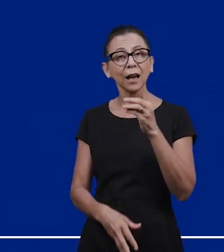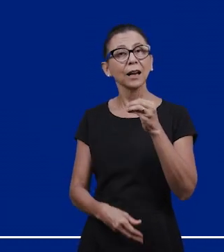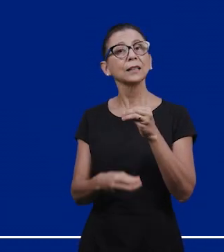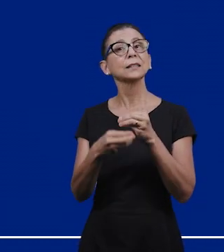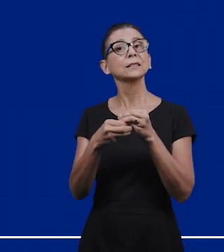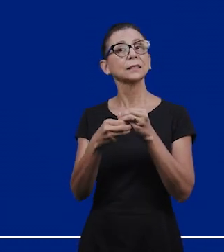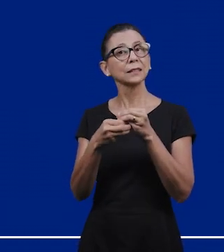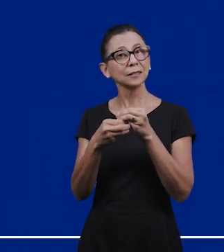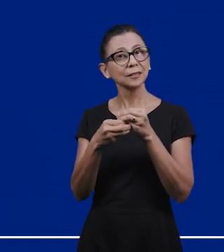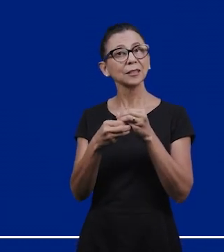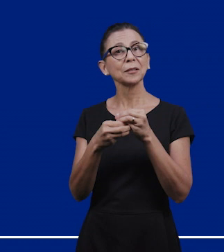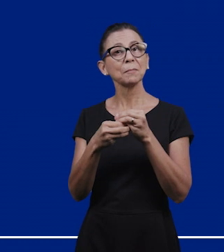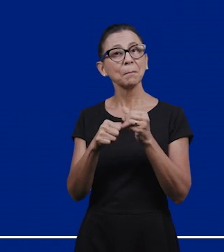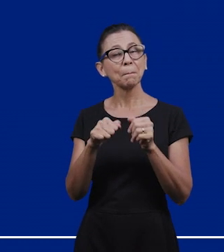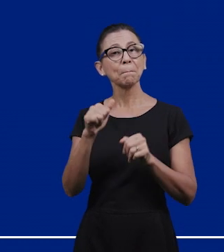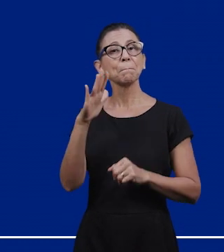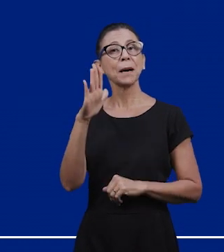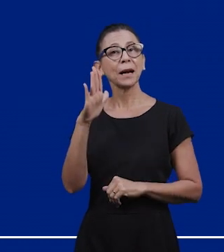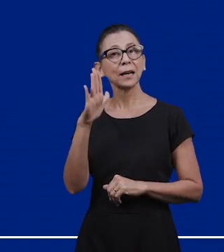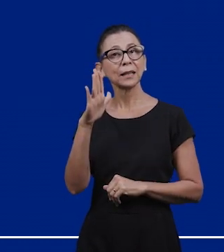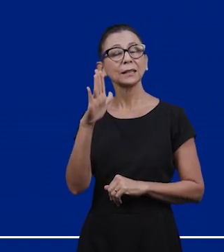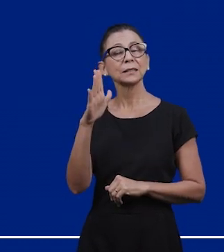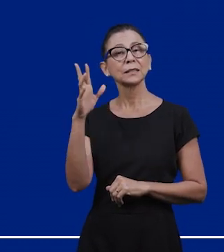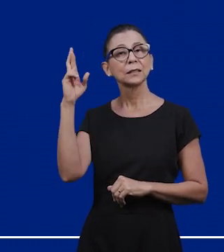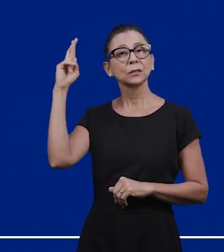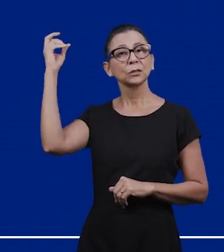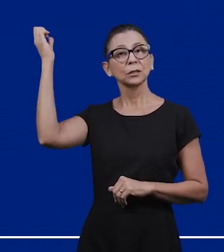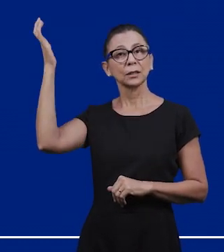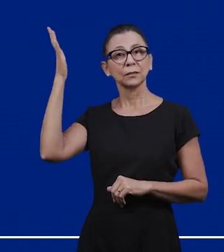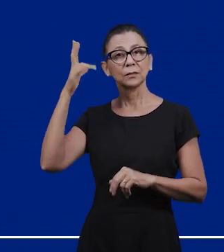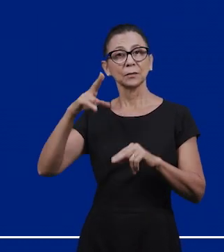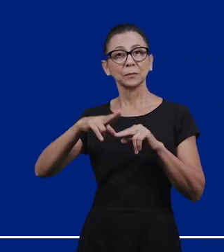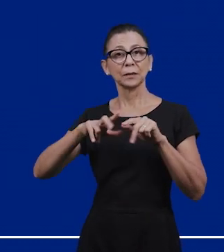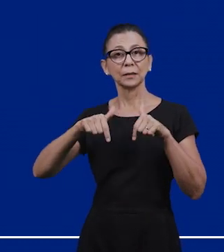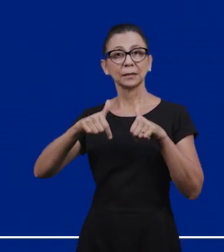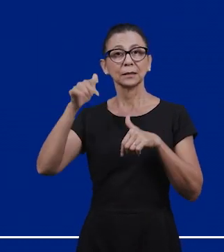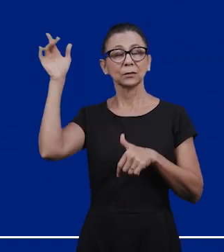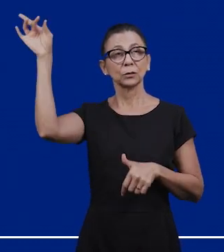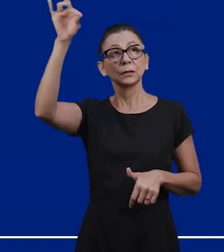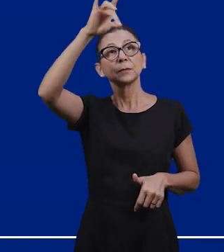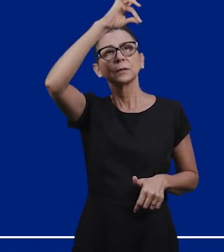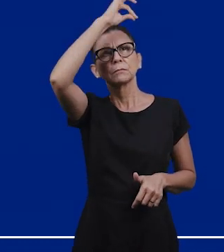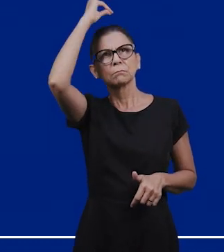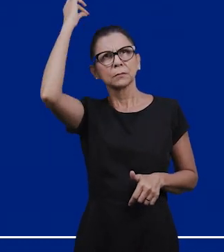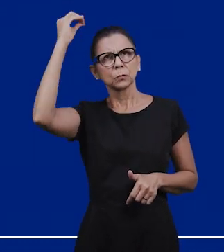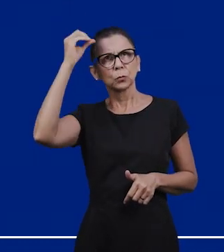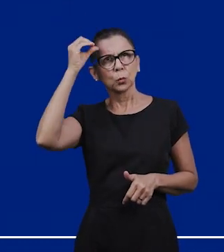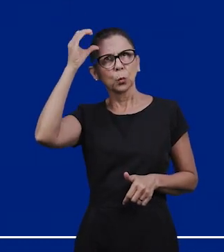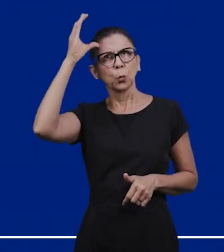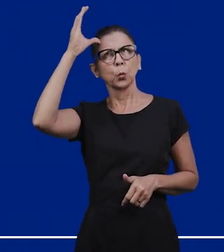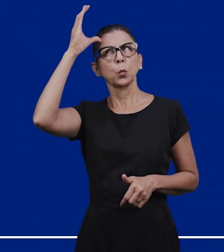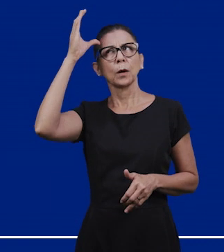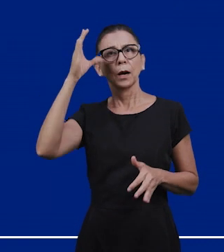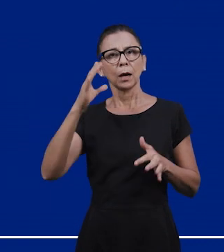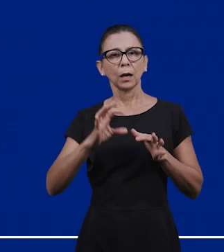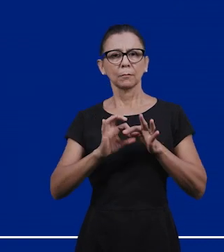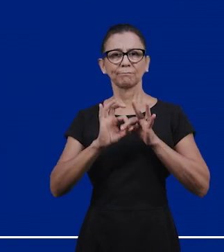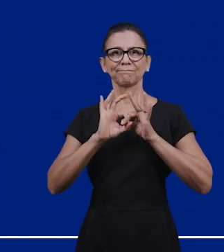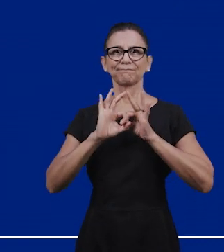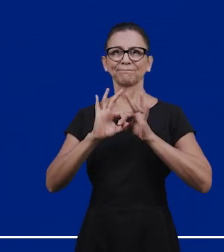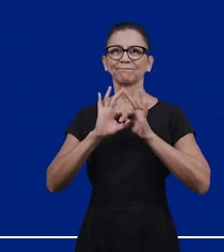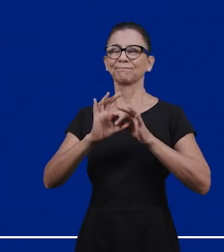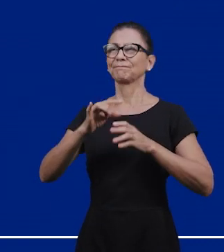l'école biblique dominicale. Les révélations que le Seigneur, par le Saint-Esprit, nous donne fortifient notre